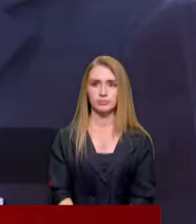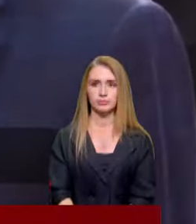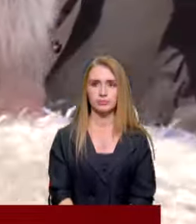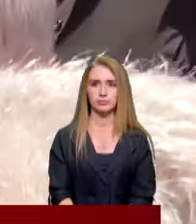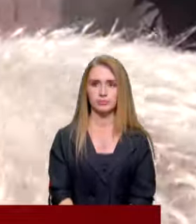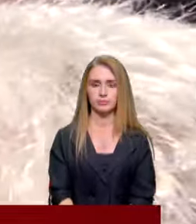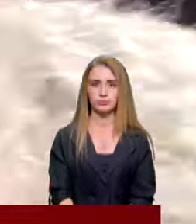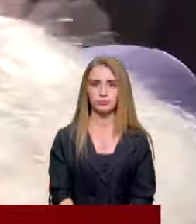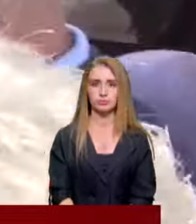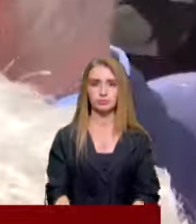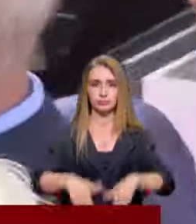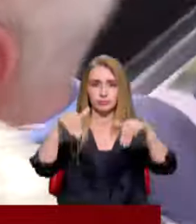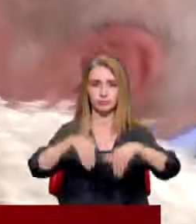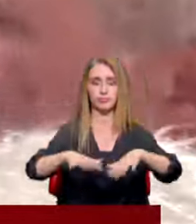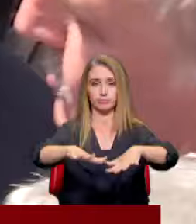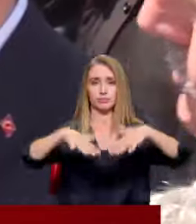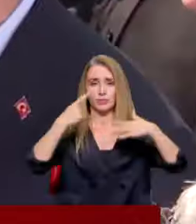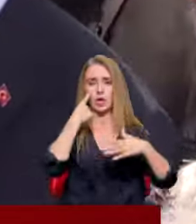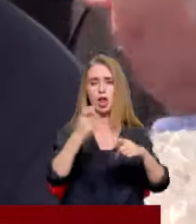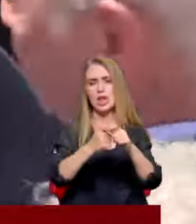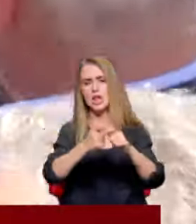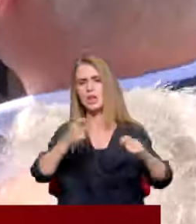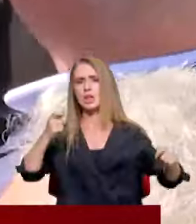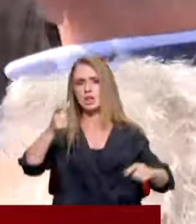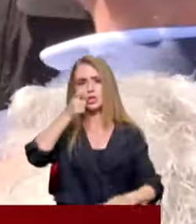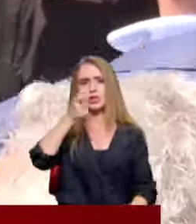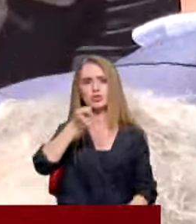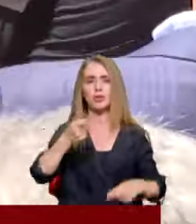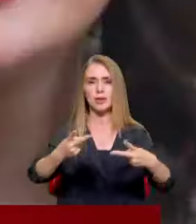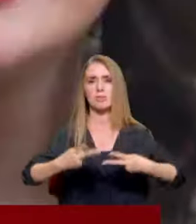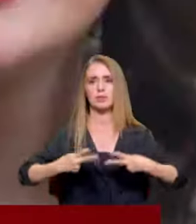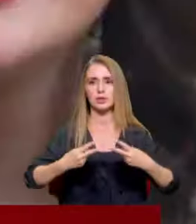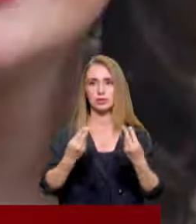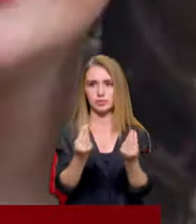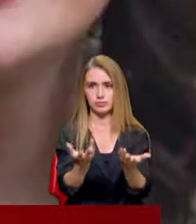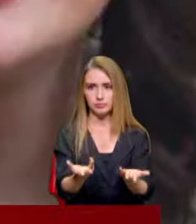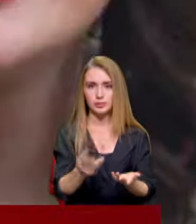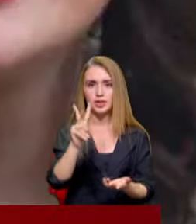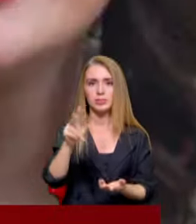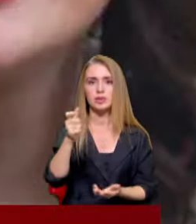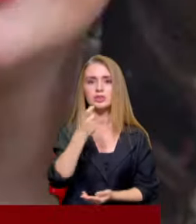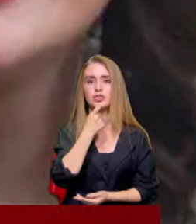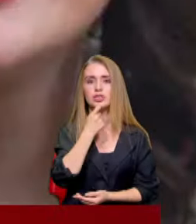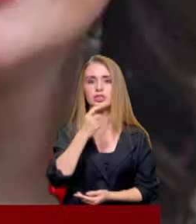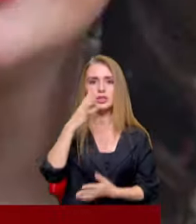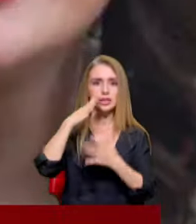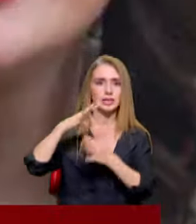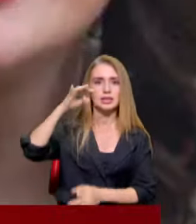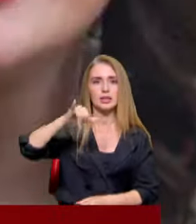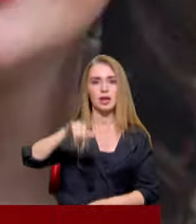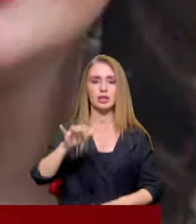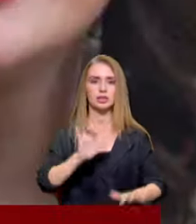yaratıyorsun cenaze törenine yaşanan gerginlik dikkat çeken mesajlar damgasını vurdu 26 yaşındaki insan hakları